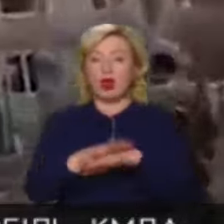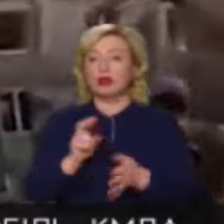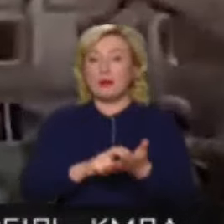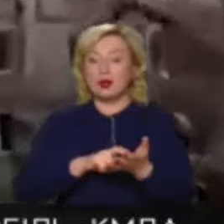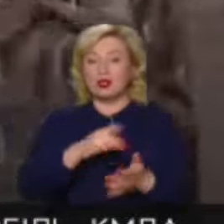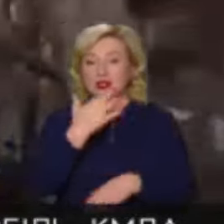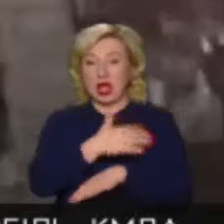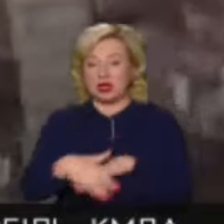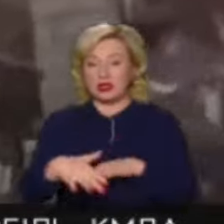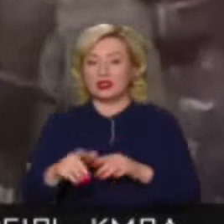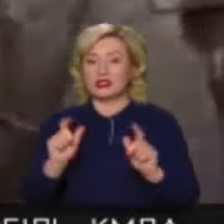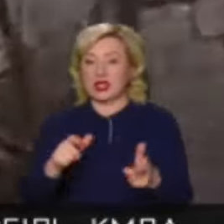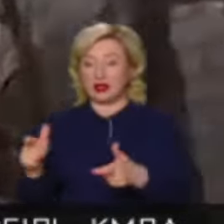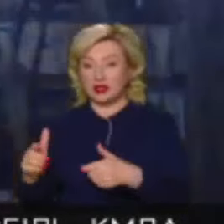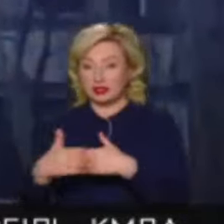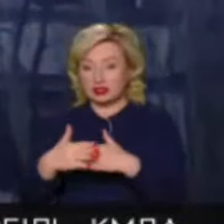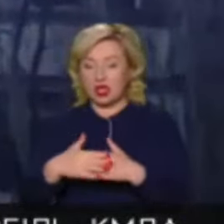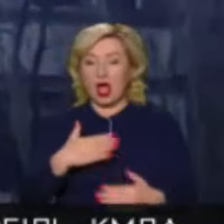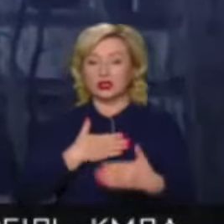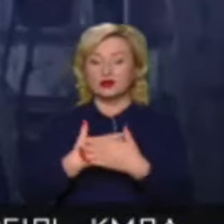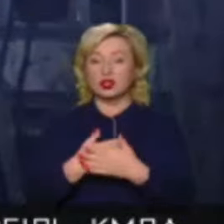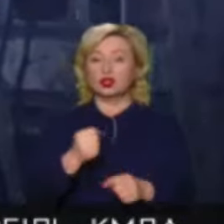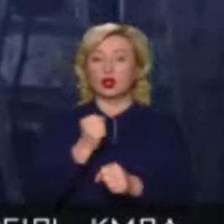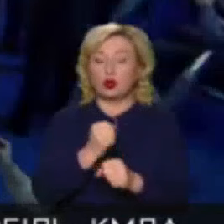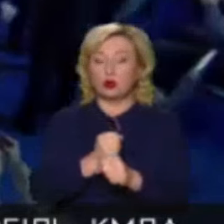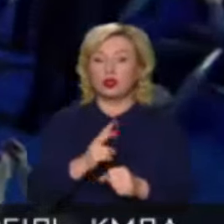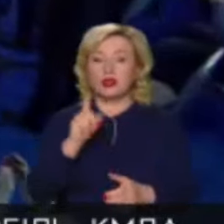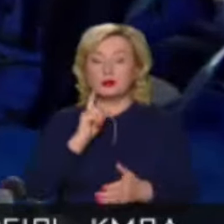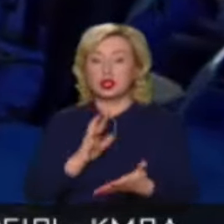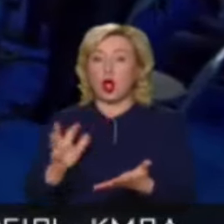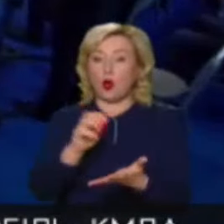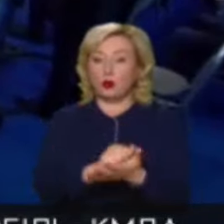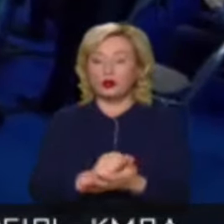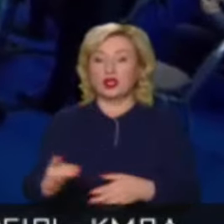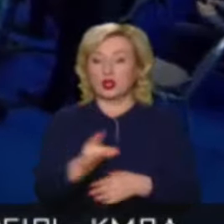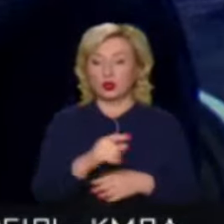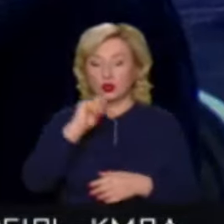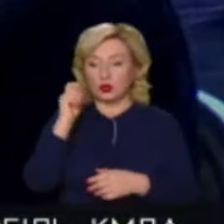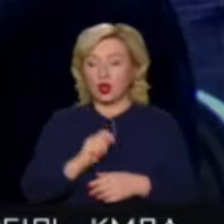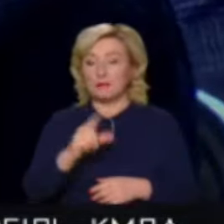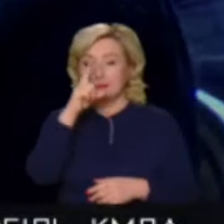та активізувати свою роботу на тимчасово окупованих територіях України. Також кремлівський